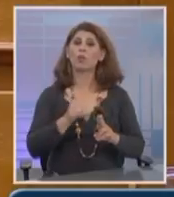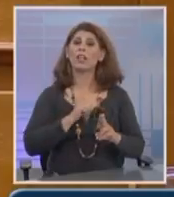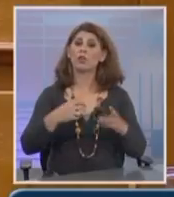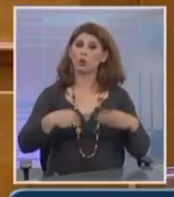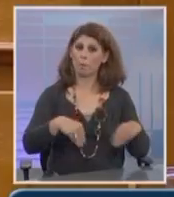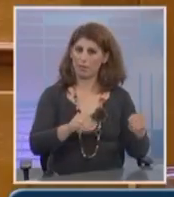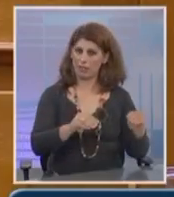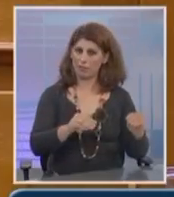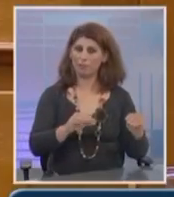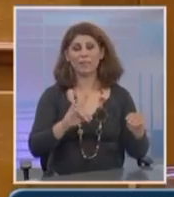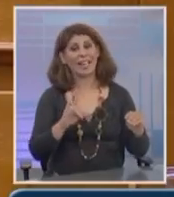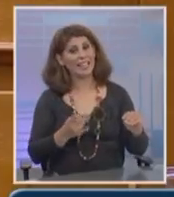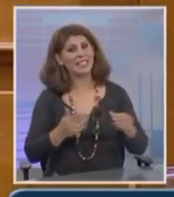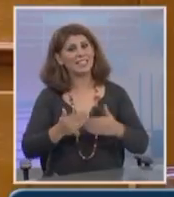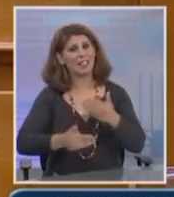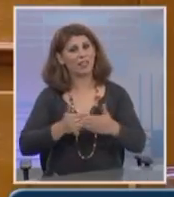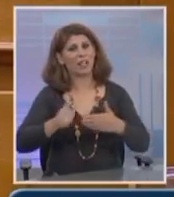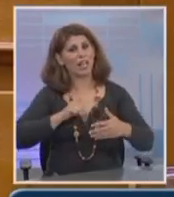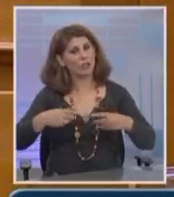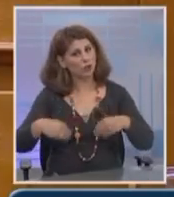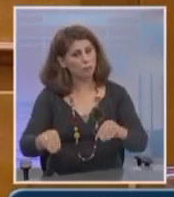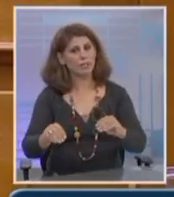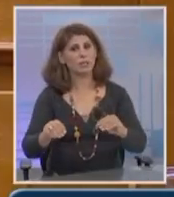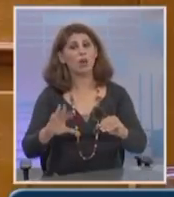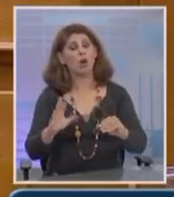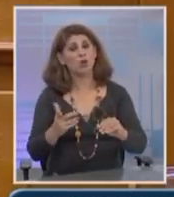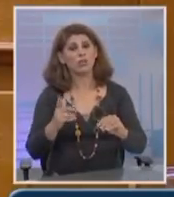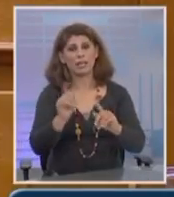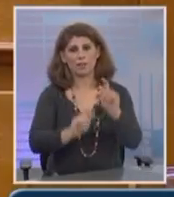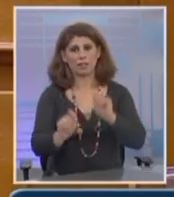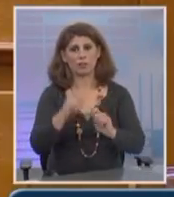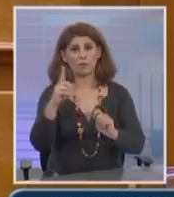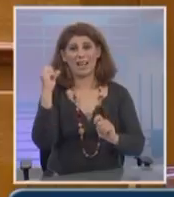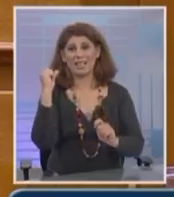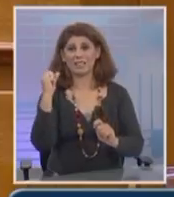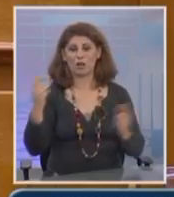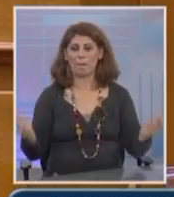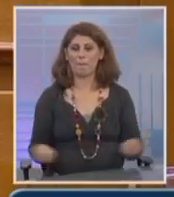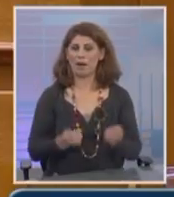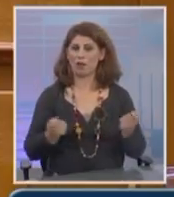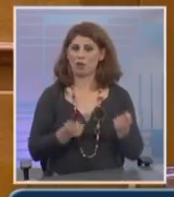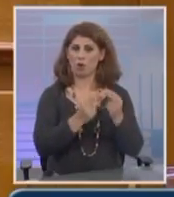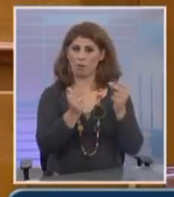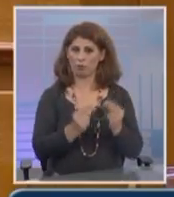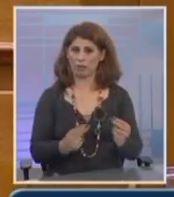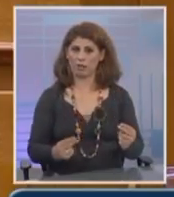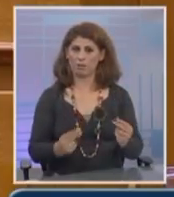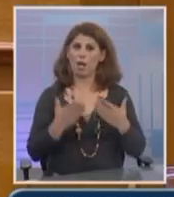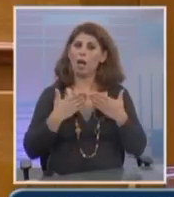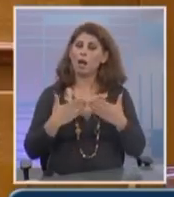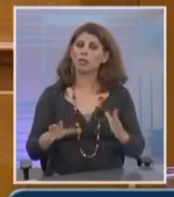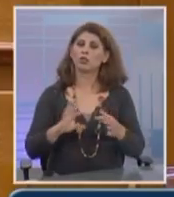ιδιωτικοποιηθεί ή βρίσκονται στη διαδικασία ιδιωτικοποίησης, ώστε να διαμορφώσουμε ένα ισχυρό παραγωγικό αποτέλεσμα ανοιχτό